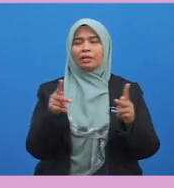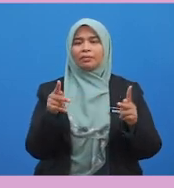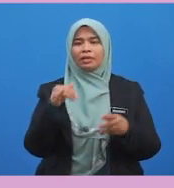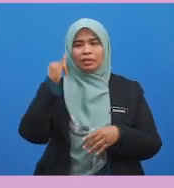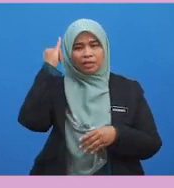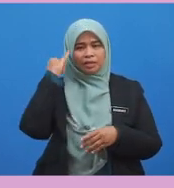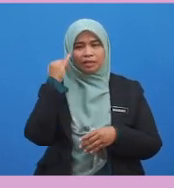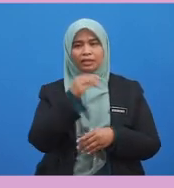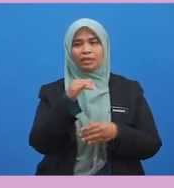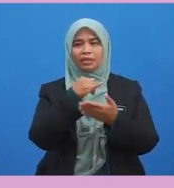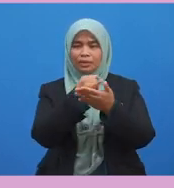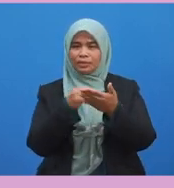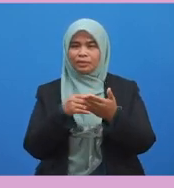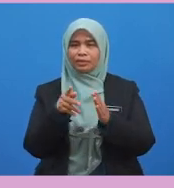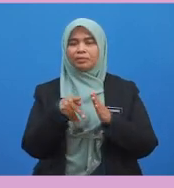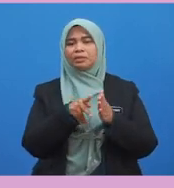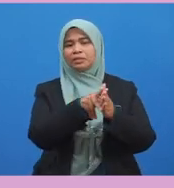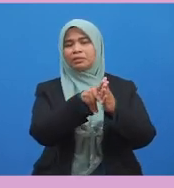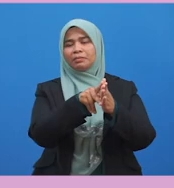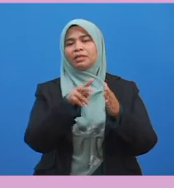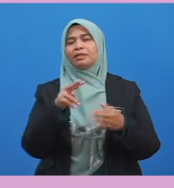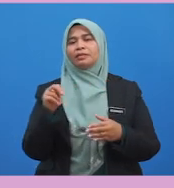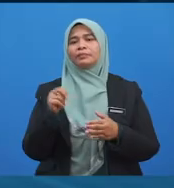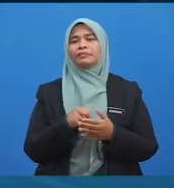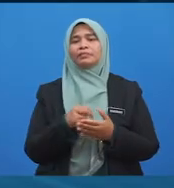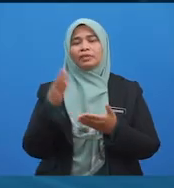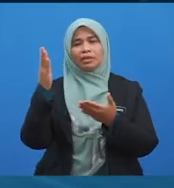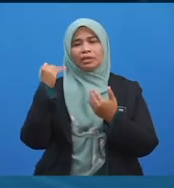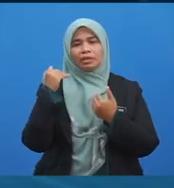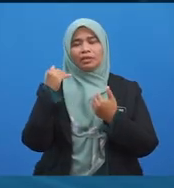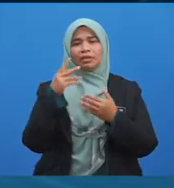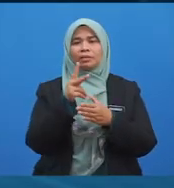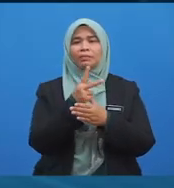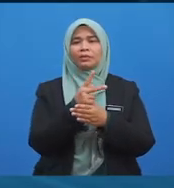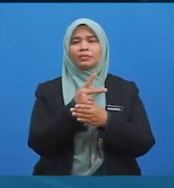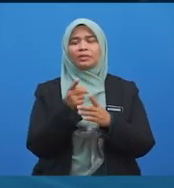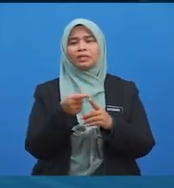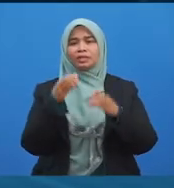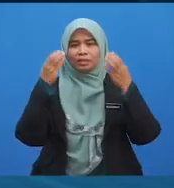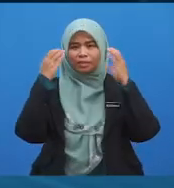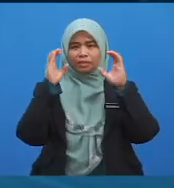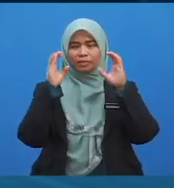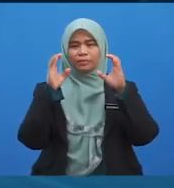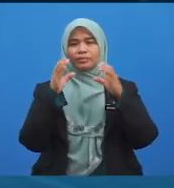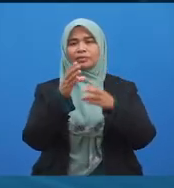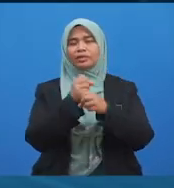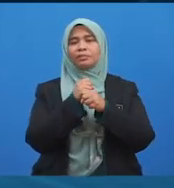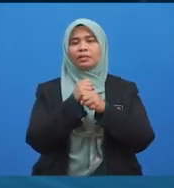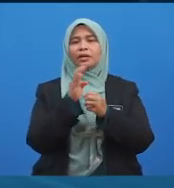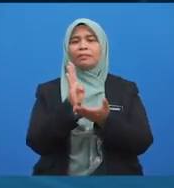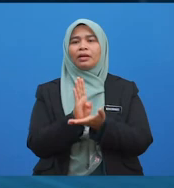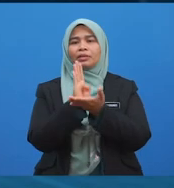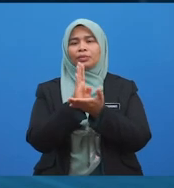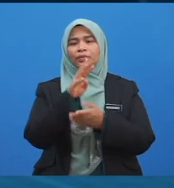idea dan lukisan persembahan. Diharapkan perkongsian dari cikgu ini